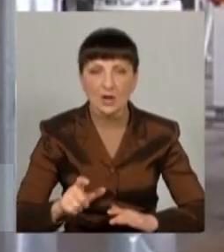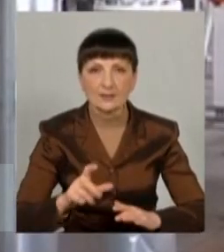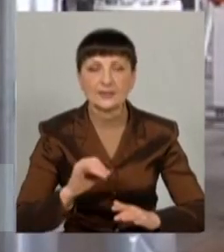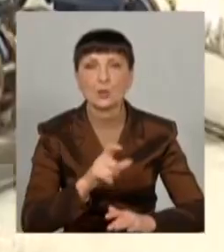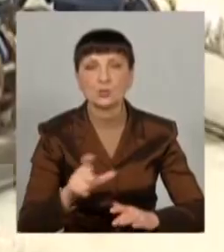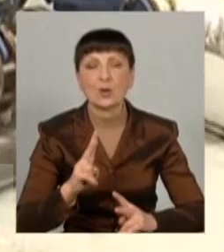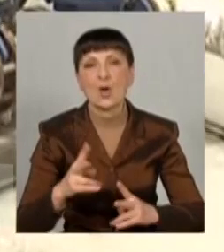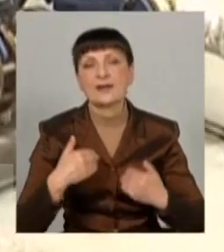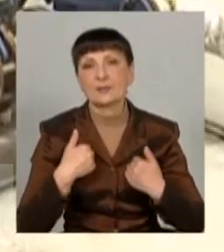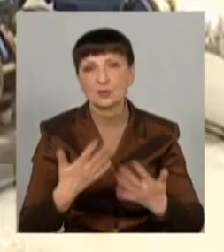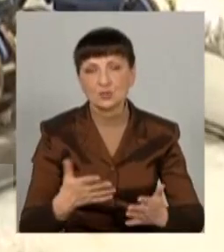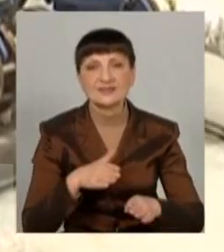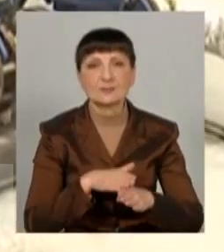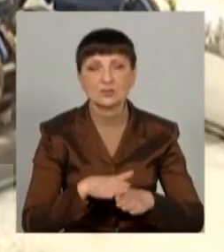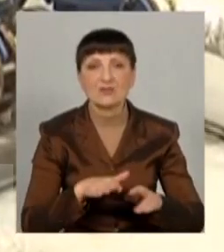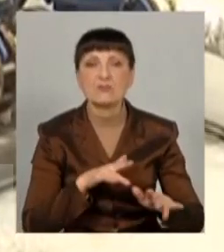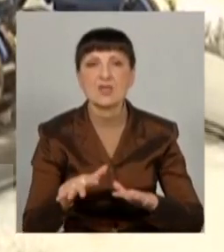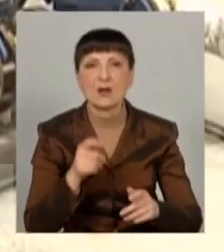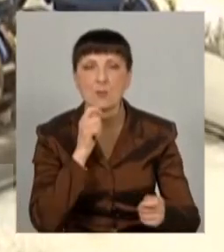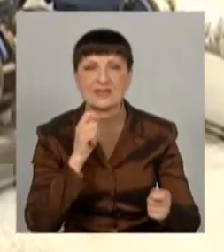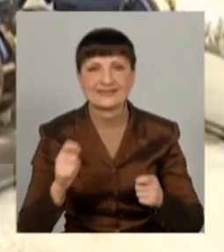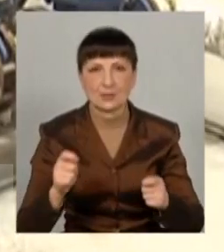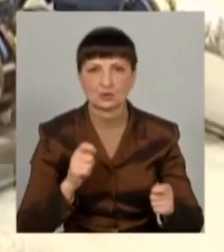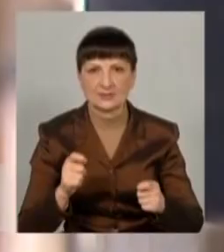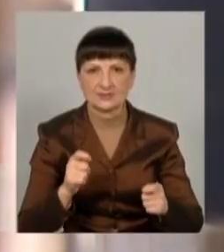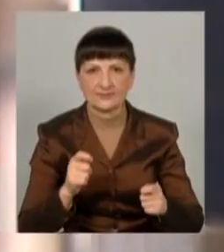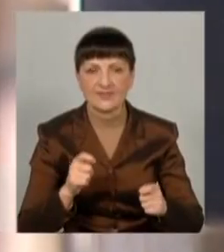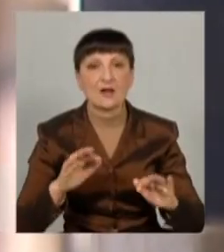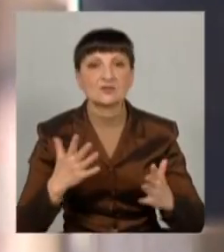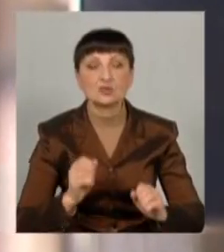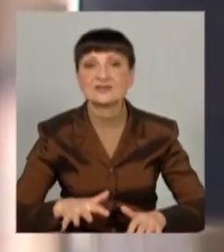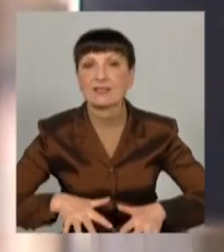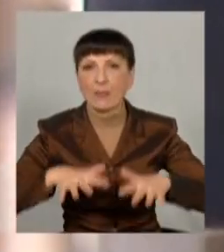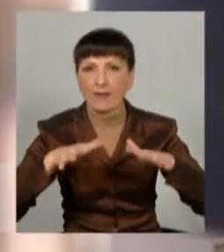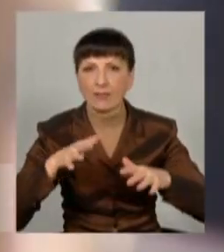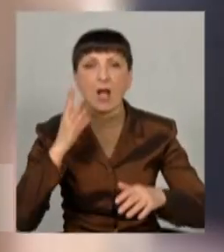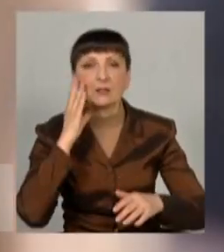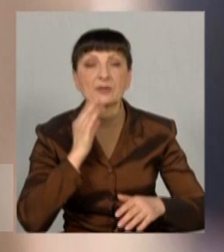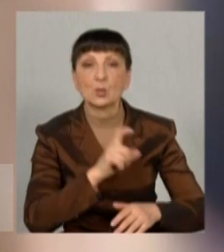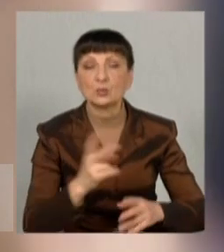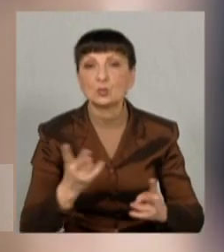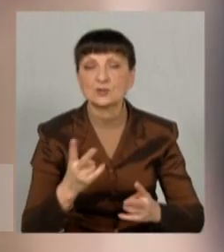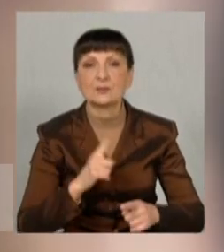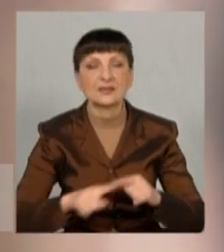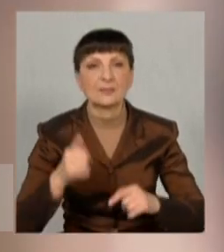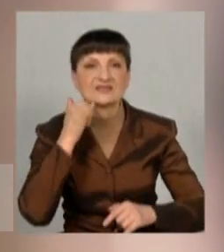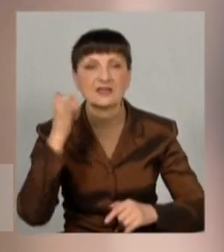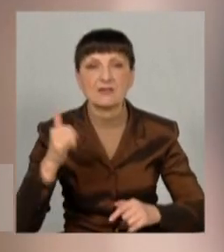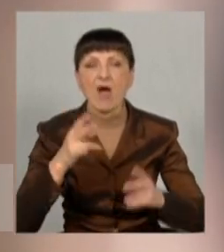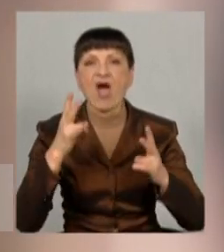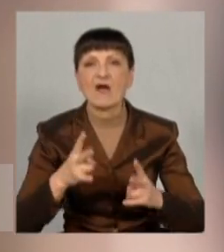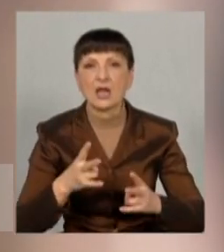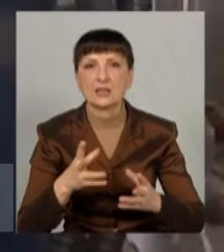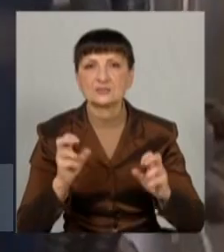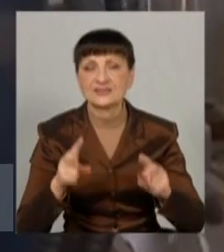города рекомендуется соблюдать меры предосторожности. А в случае затопления алматинцам необходимо немедленно позвонить в аварийные